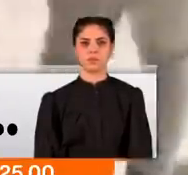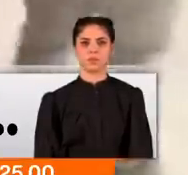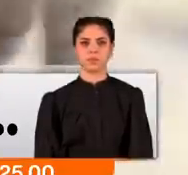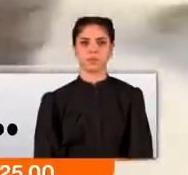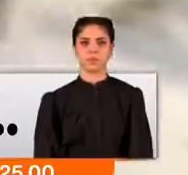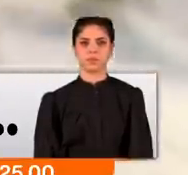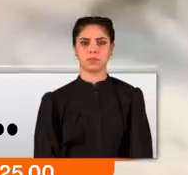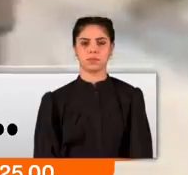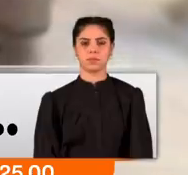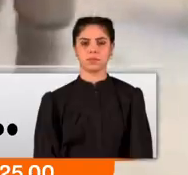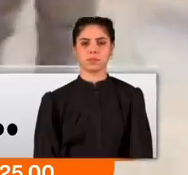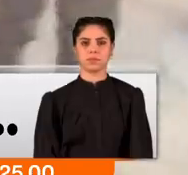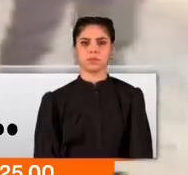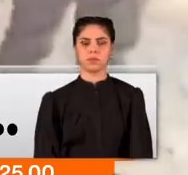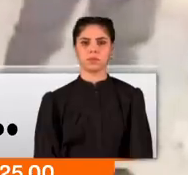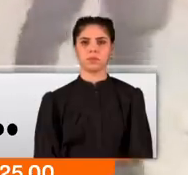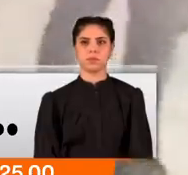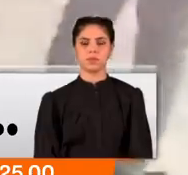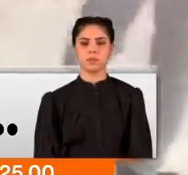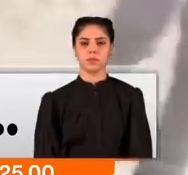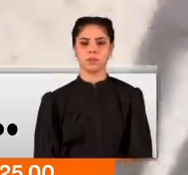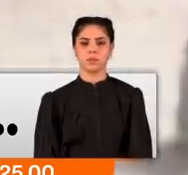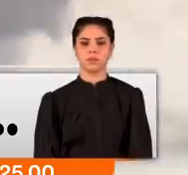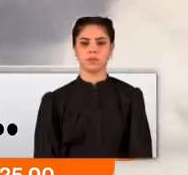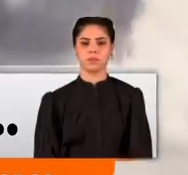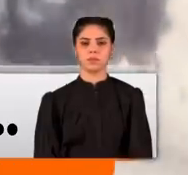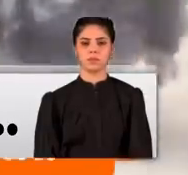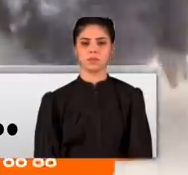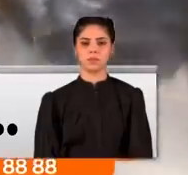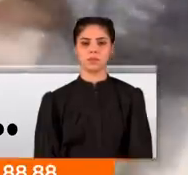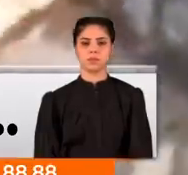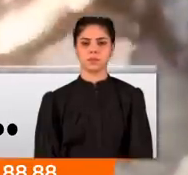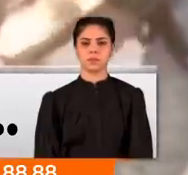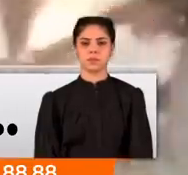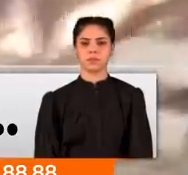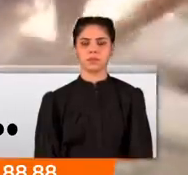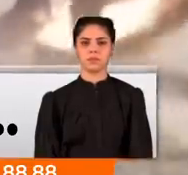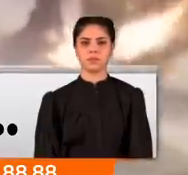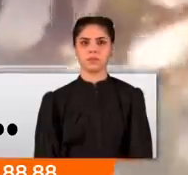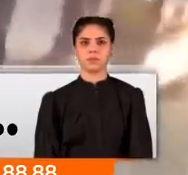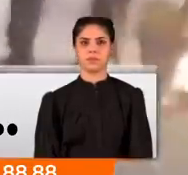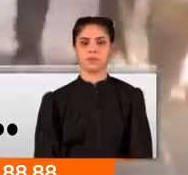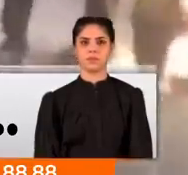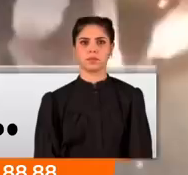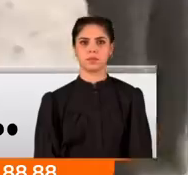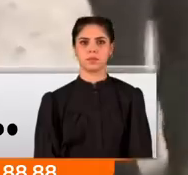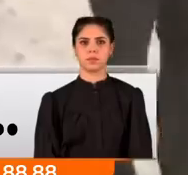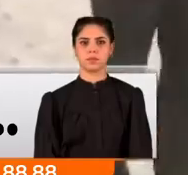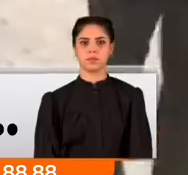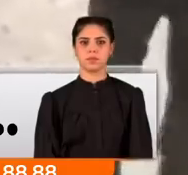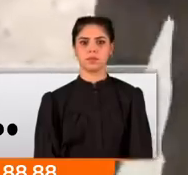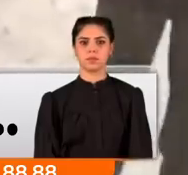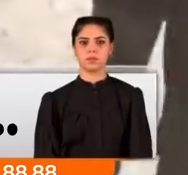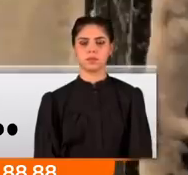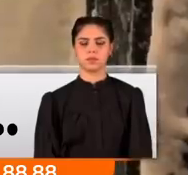arkadaşlar. Vatandaşlarımız fırıncının önünde ateş yakmış, ısınmaya çalışıyor ve ihtiyaçlarını karşılıyorlar. Tekrardan